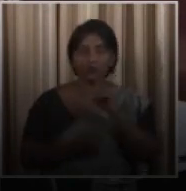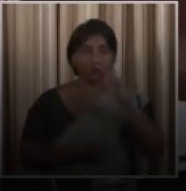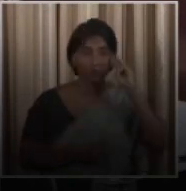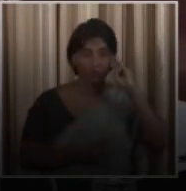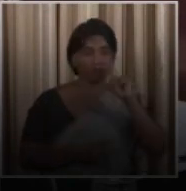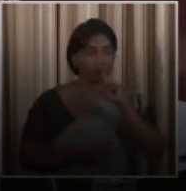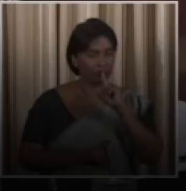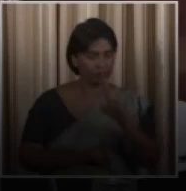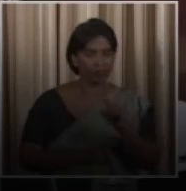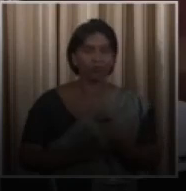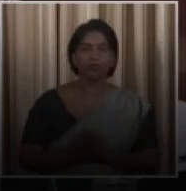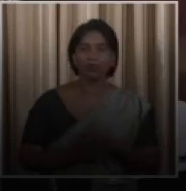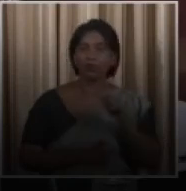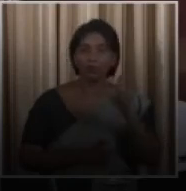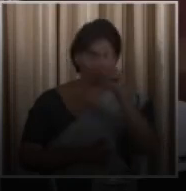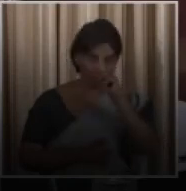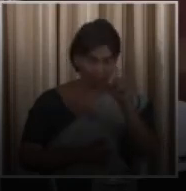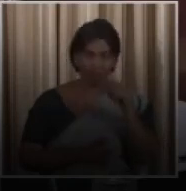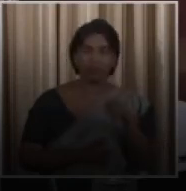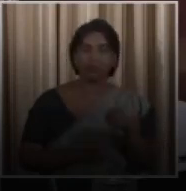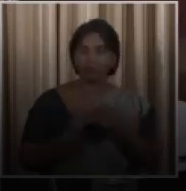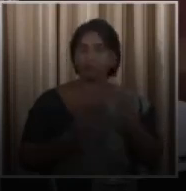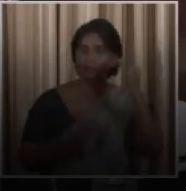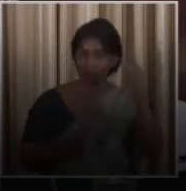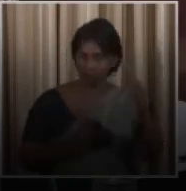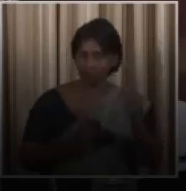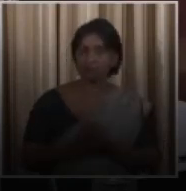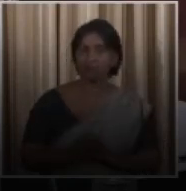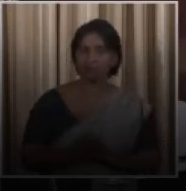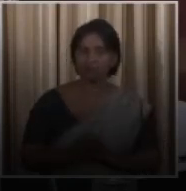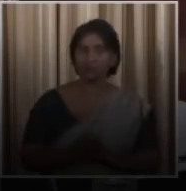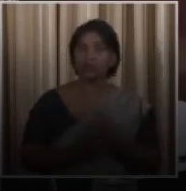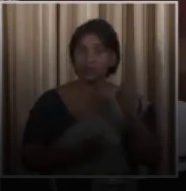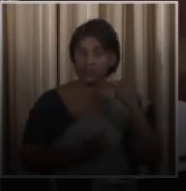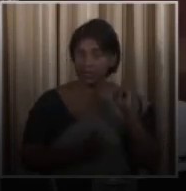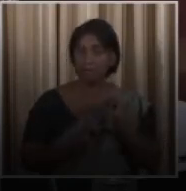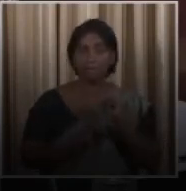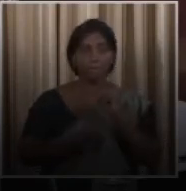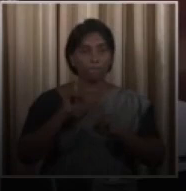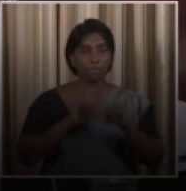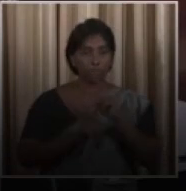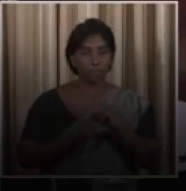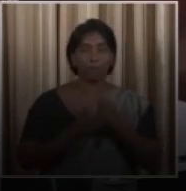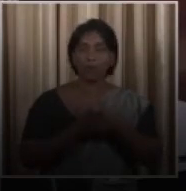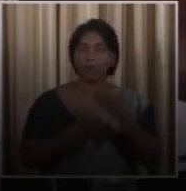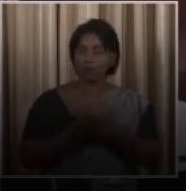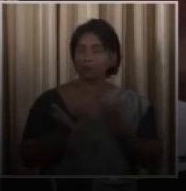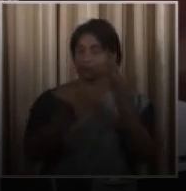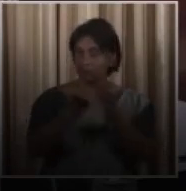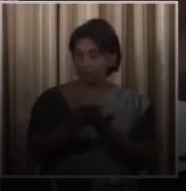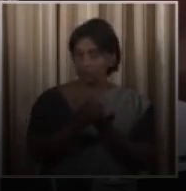දුන්නා මේ මාසෙකට කල් දාන්න බා ඊයේ පාර්ලිමේන්තුවට එතුමා වාර්තාවක් ඉදිරිපත් කළා